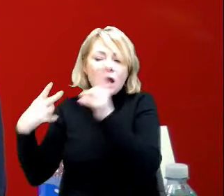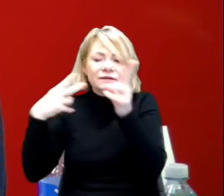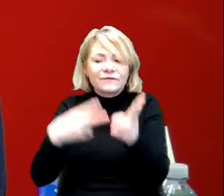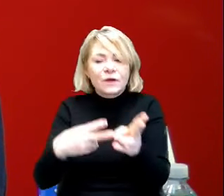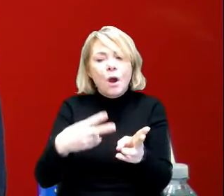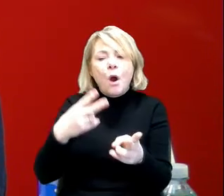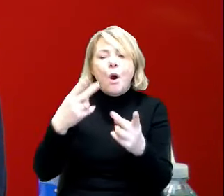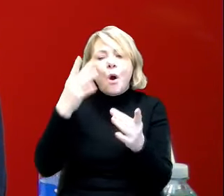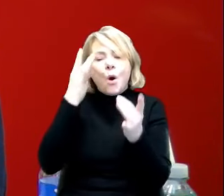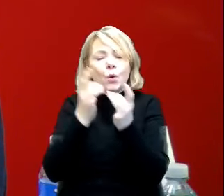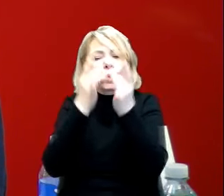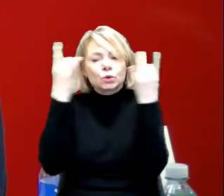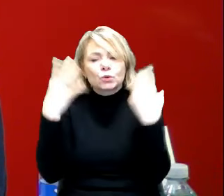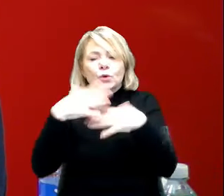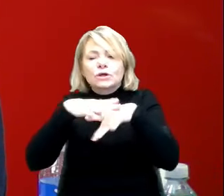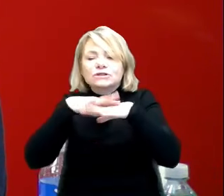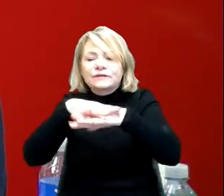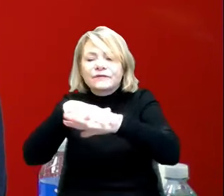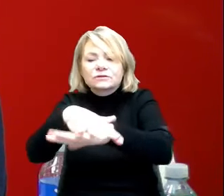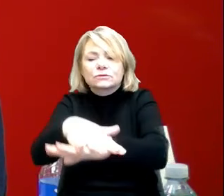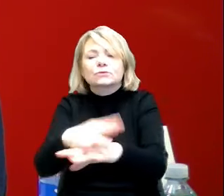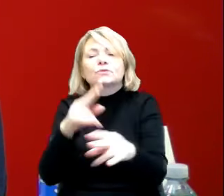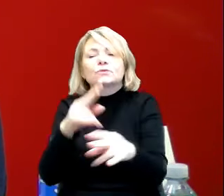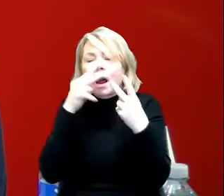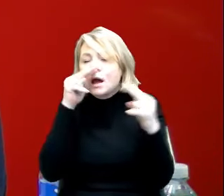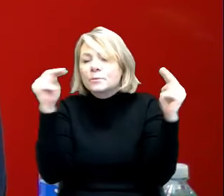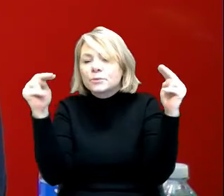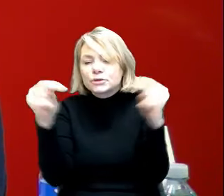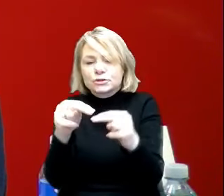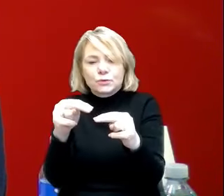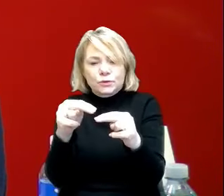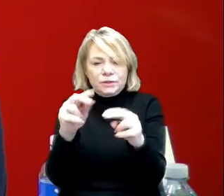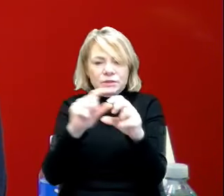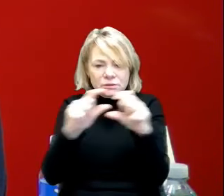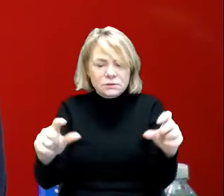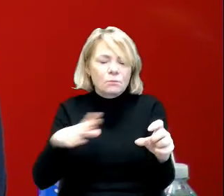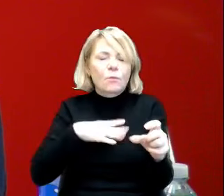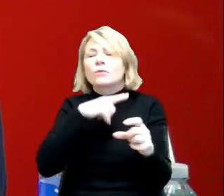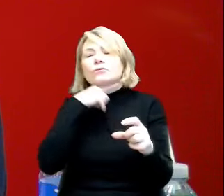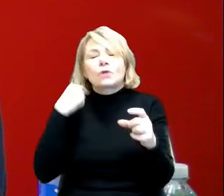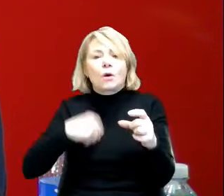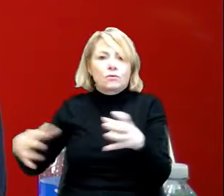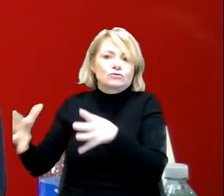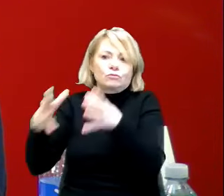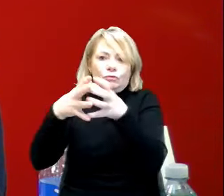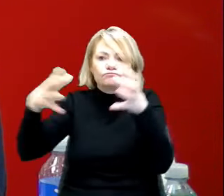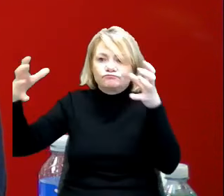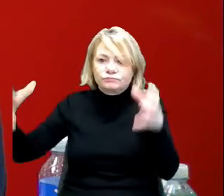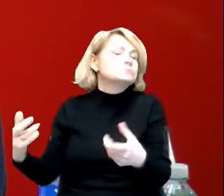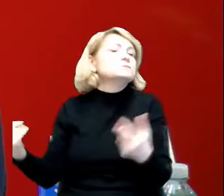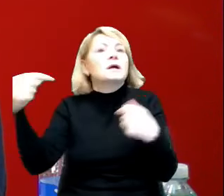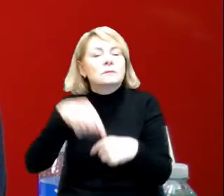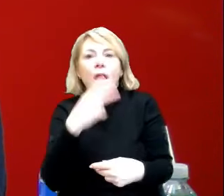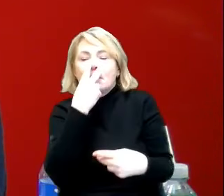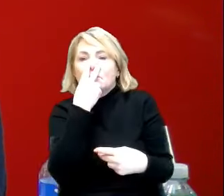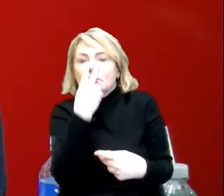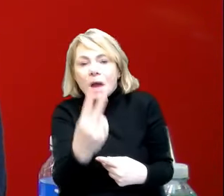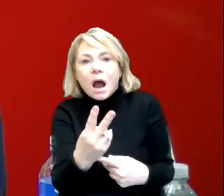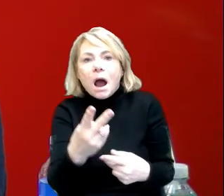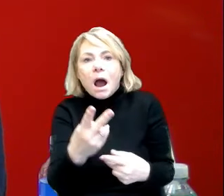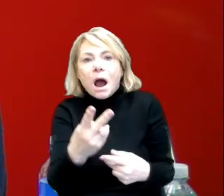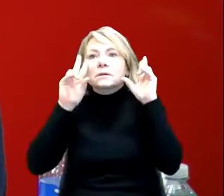prižiūrinti įstaigą su su didelę delegaciją apėjo ir įsitikino kokioj apgailėtinoj